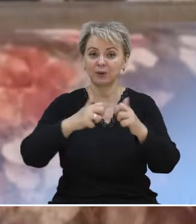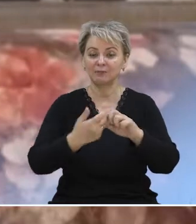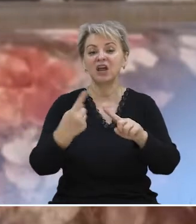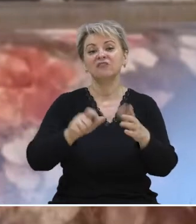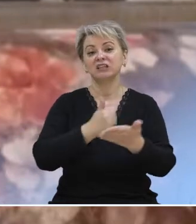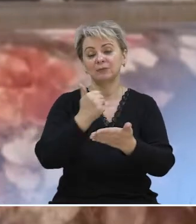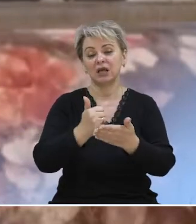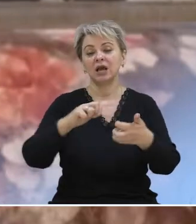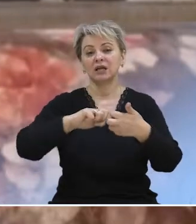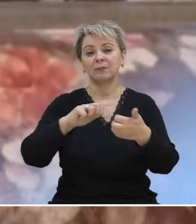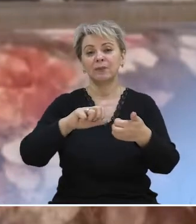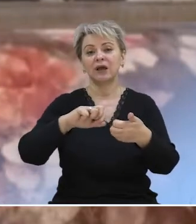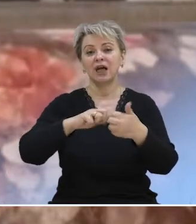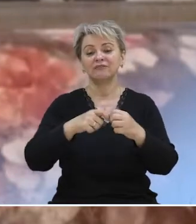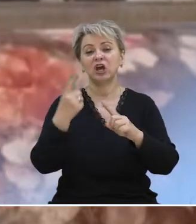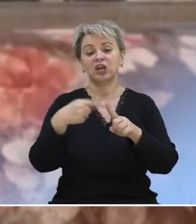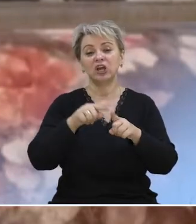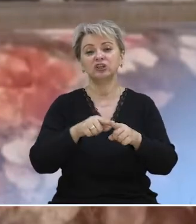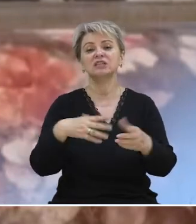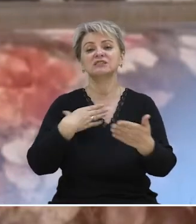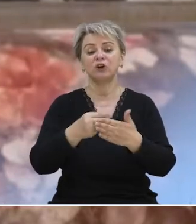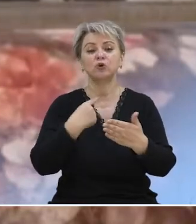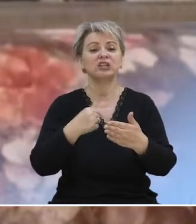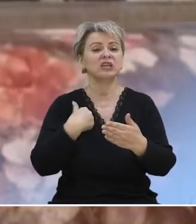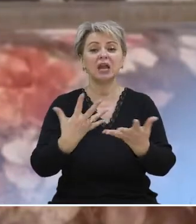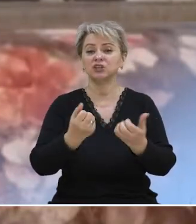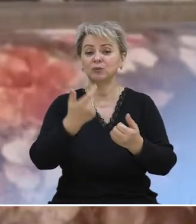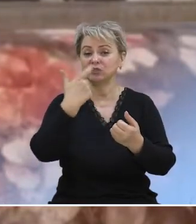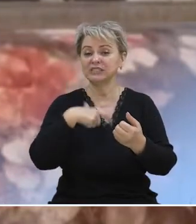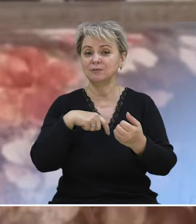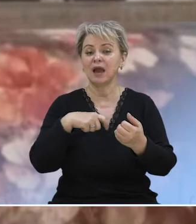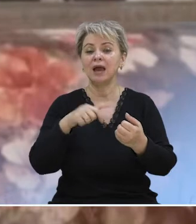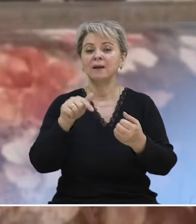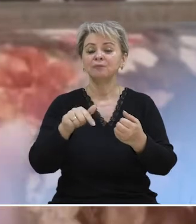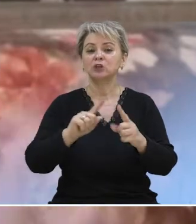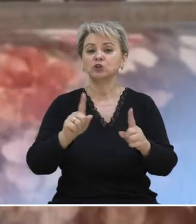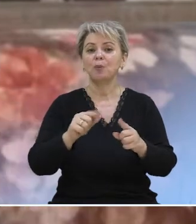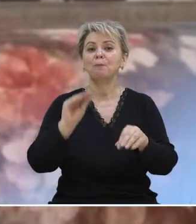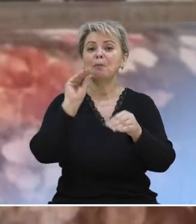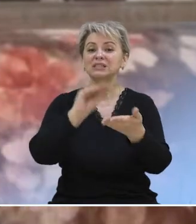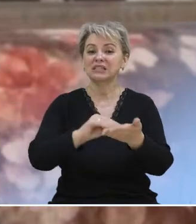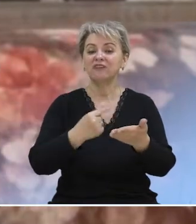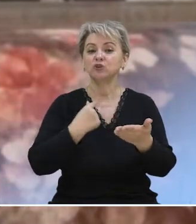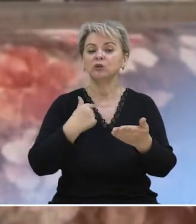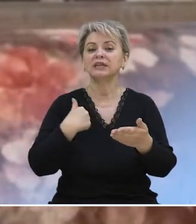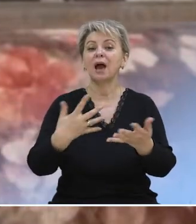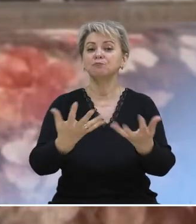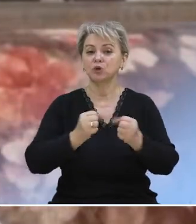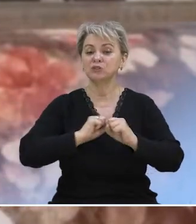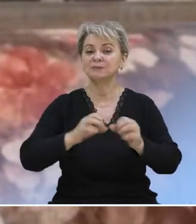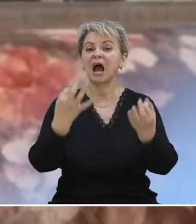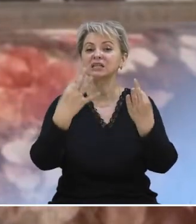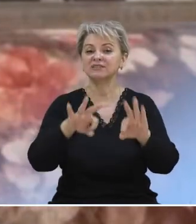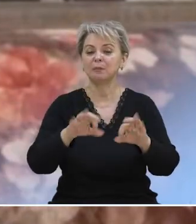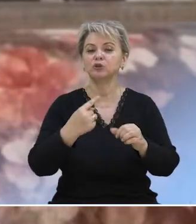главная проблема и в этом главная особенность авторского курса «Люблю свою речь». Я не беру на себя смелость поставить голос, я беру на себя